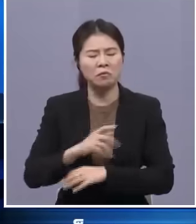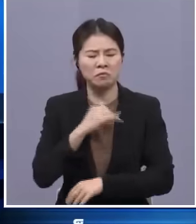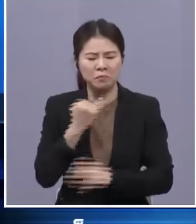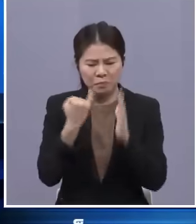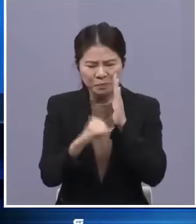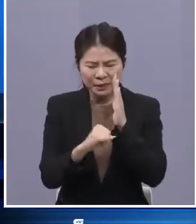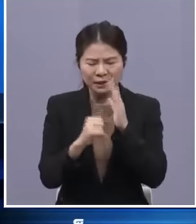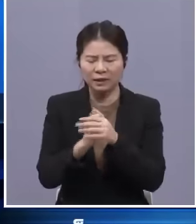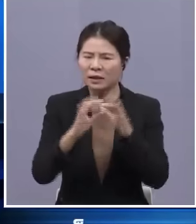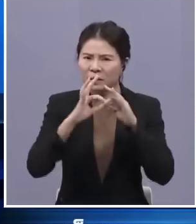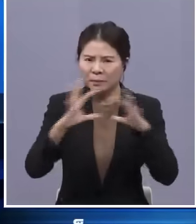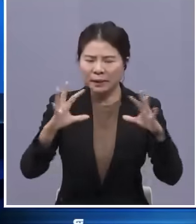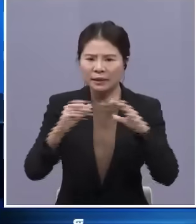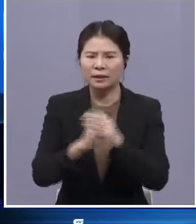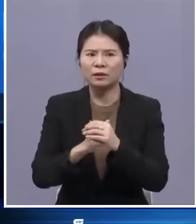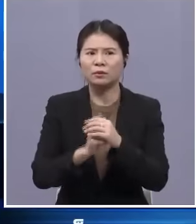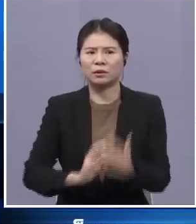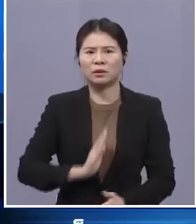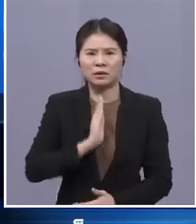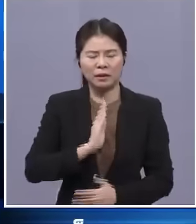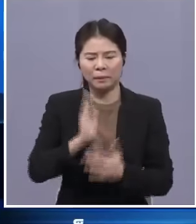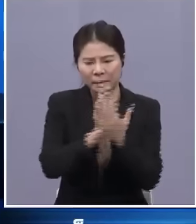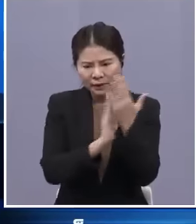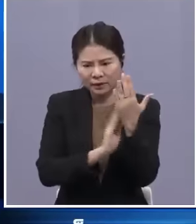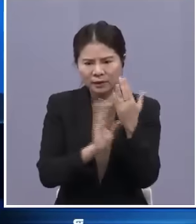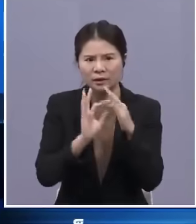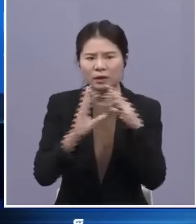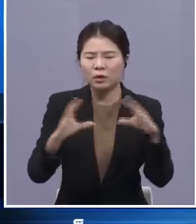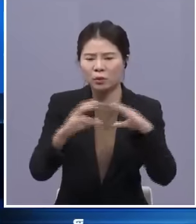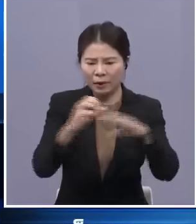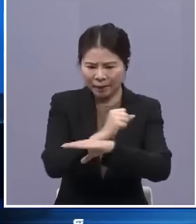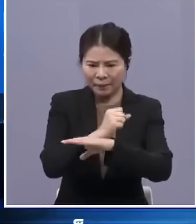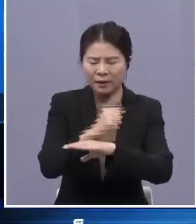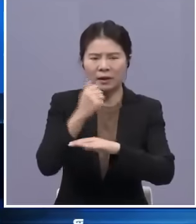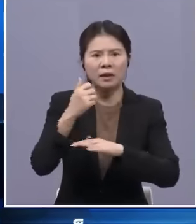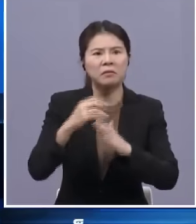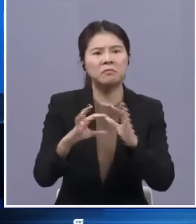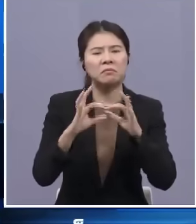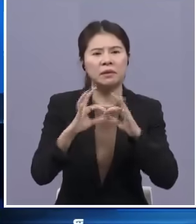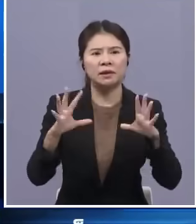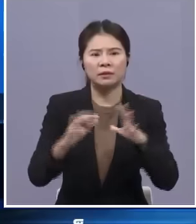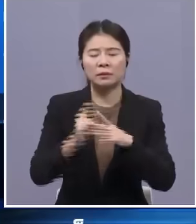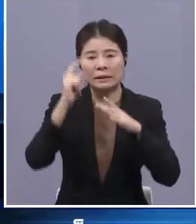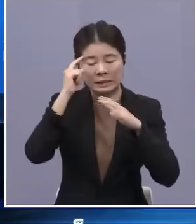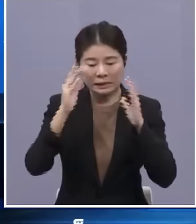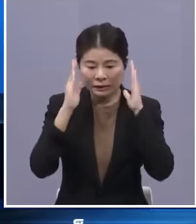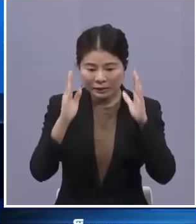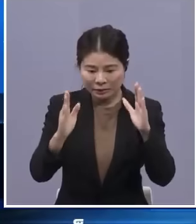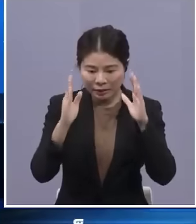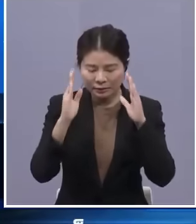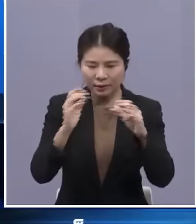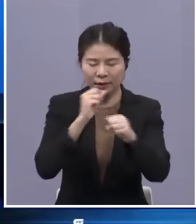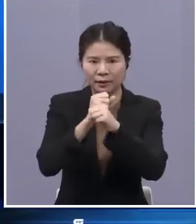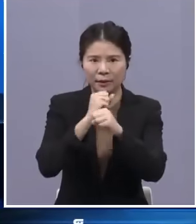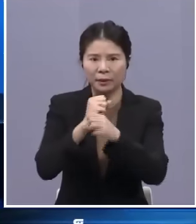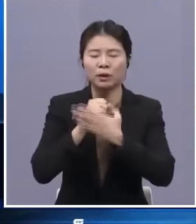ศขออย่าได้เล่นวาทกรรมการเมืองกันจนเกินกว่าเหตุเช่นนี้เรามามุ่งสมาธิให้กับการทำงานรับใช้ประเทศช